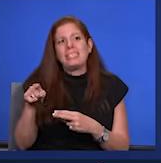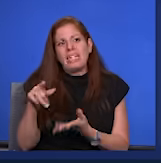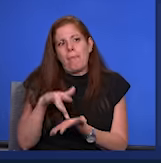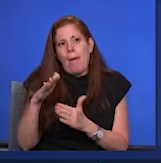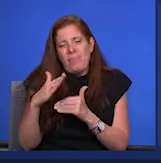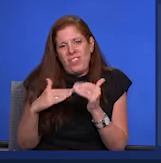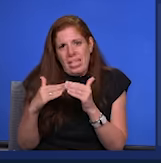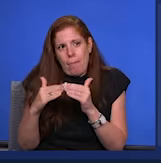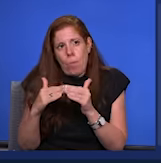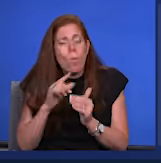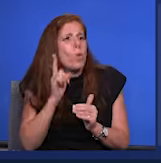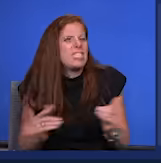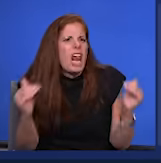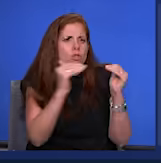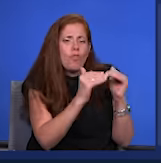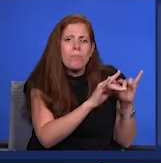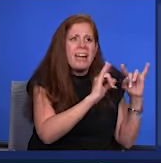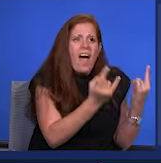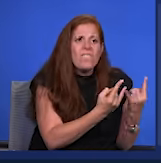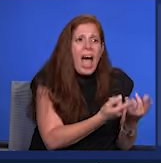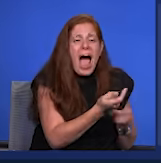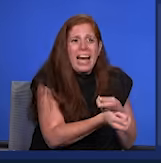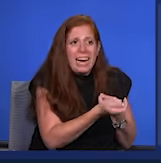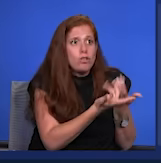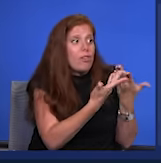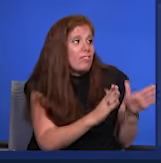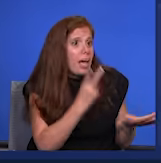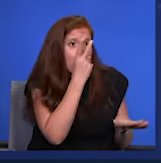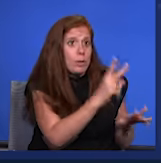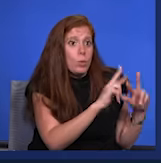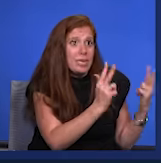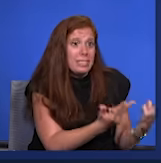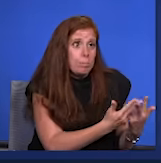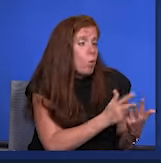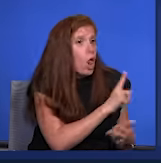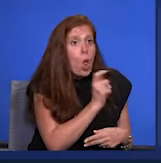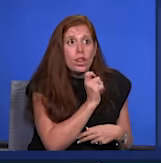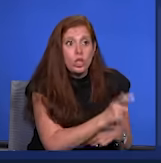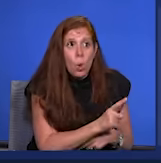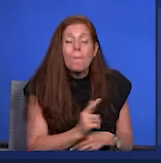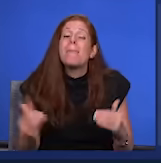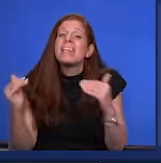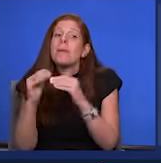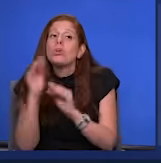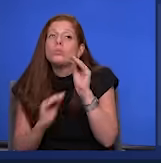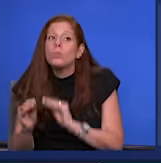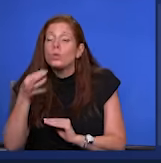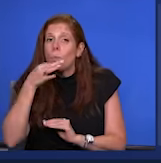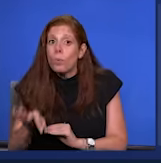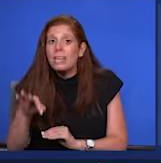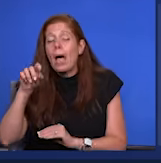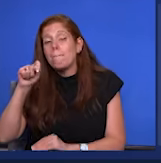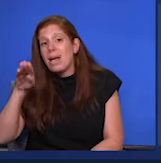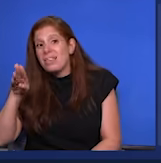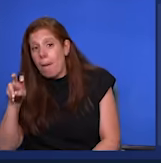כל מקום להשוואה בין חווה חקלאית שנפתחת לביקור הציבור ללא תשלום, בהתאם לשימוש המותר בטבע ושלא למטרות מסחריות,